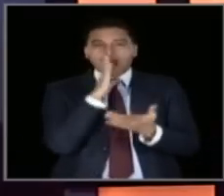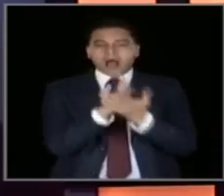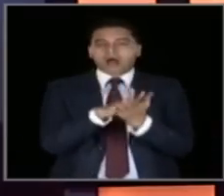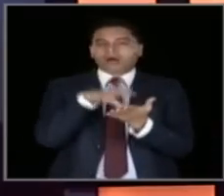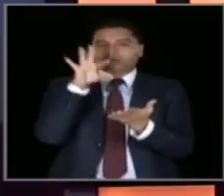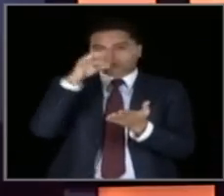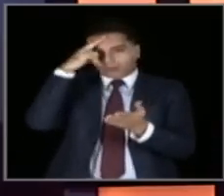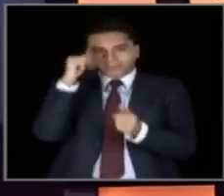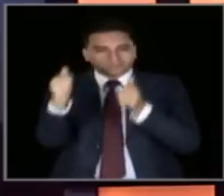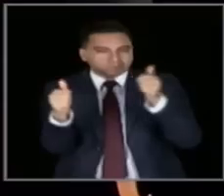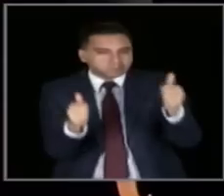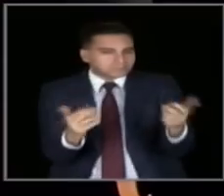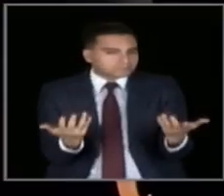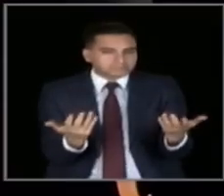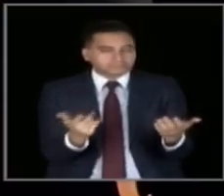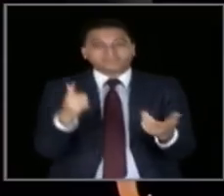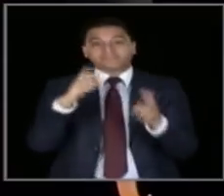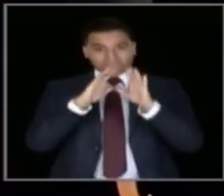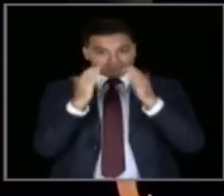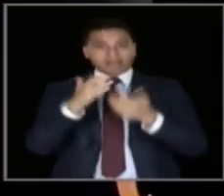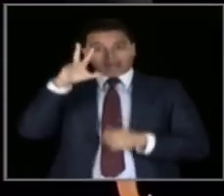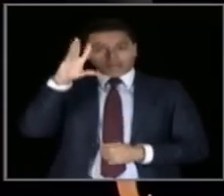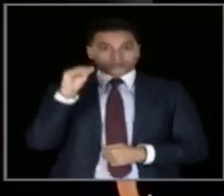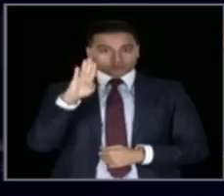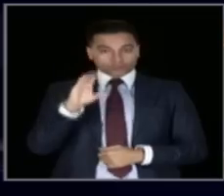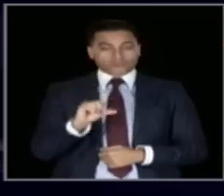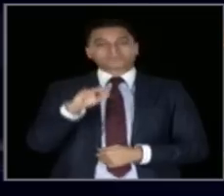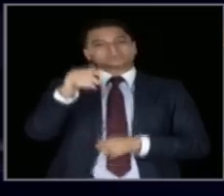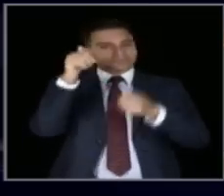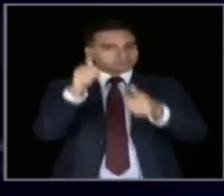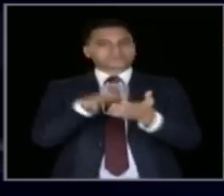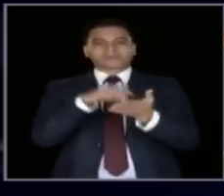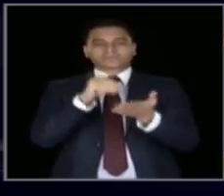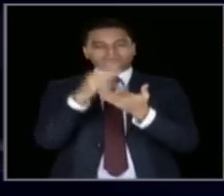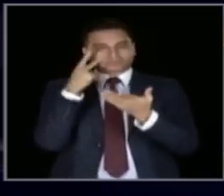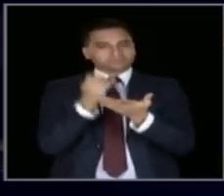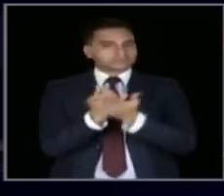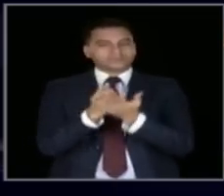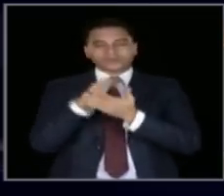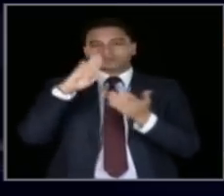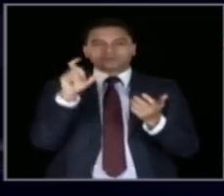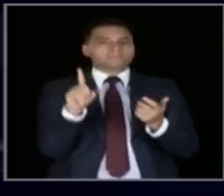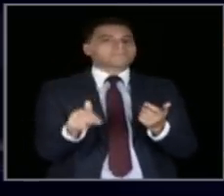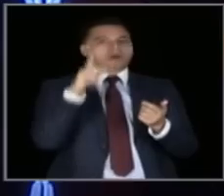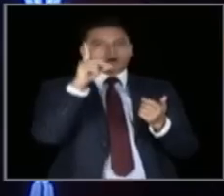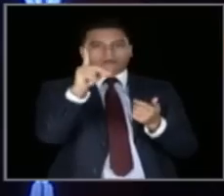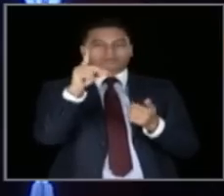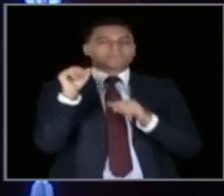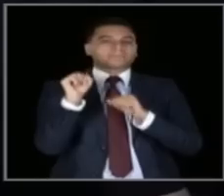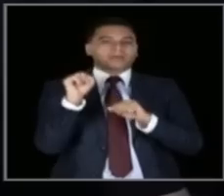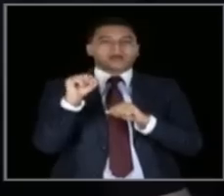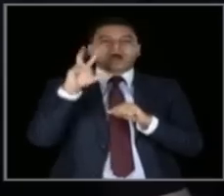أول. الهكسوس إن شاء الله. الهكسوس. وقبل ما نبتدي عايزين نحيي مدرسة سنباط الغربية.